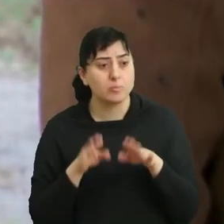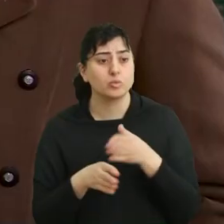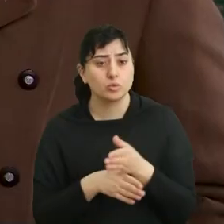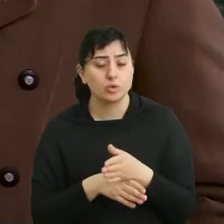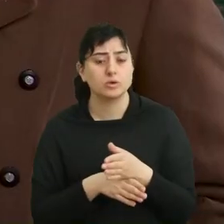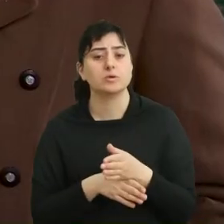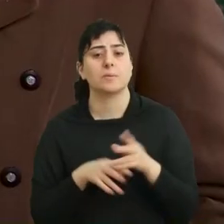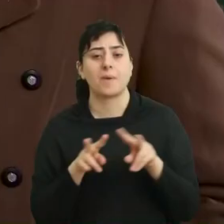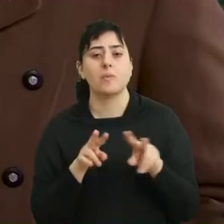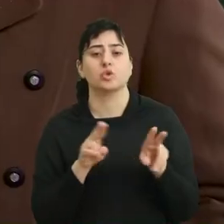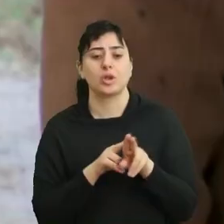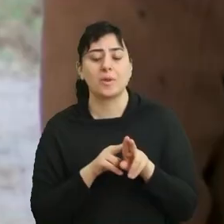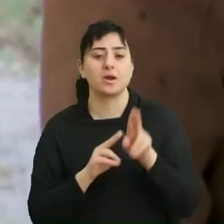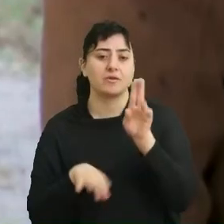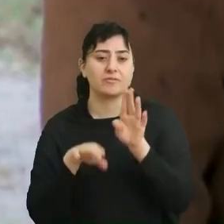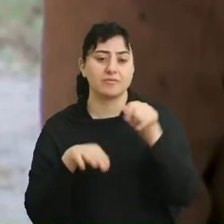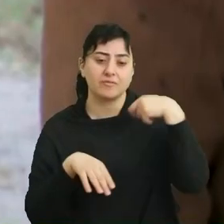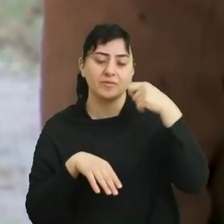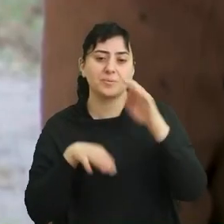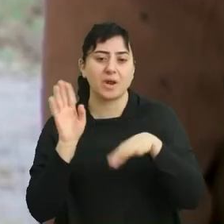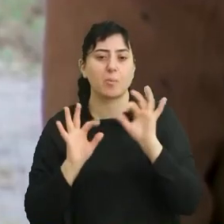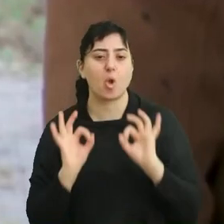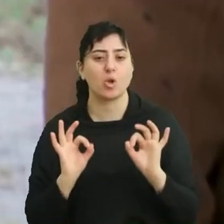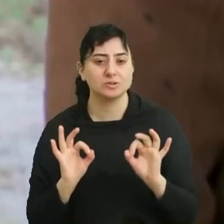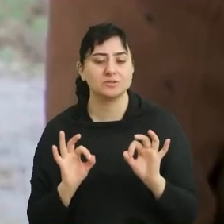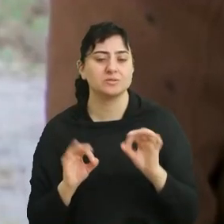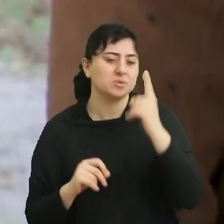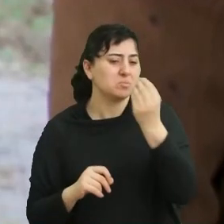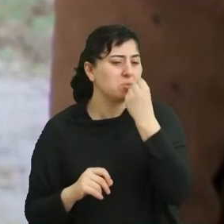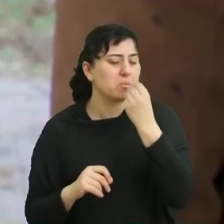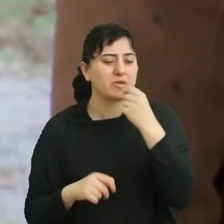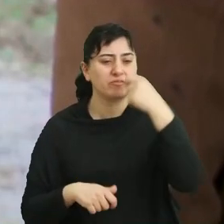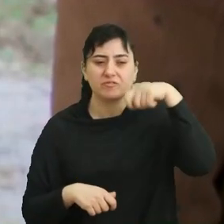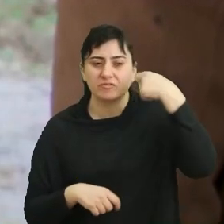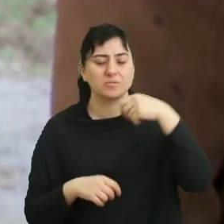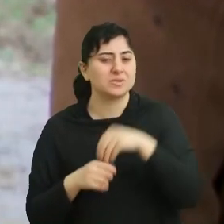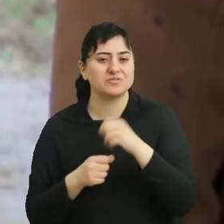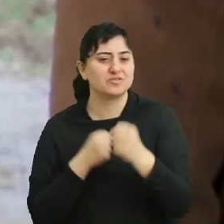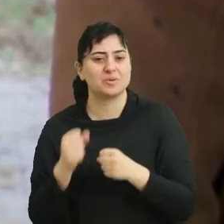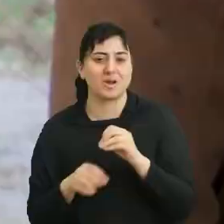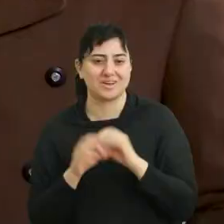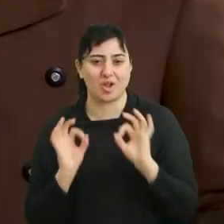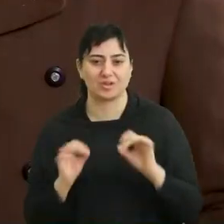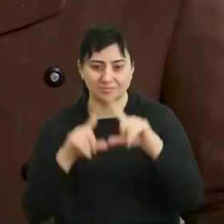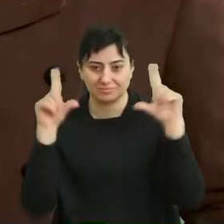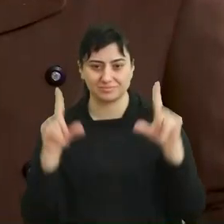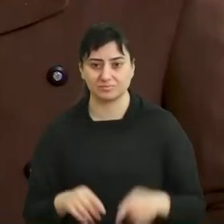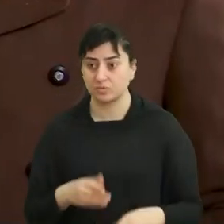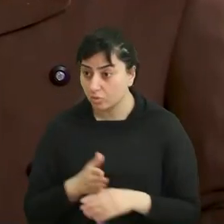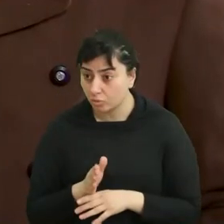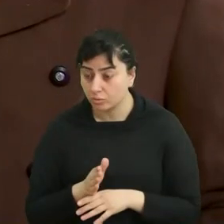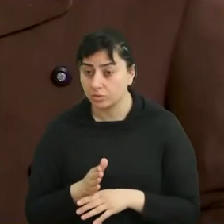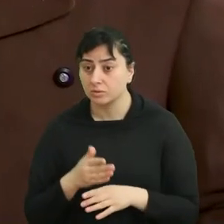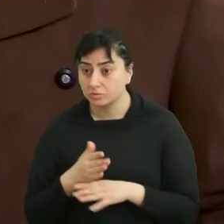mama reklamı. Mahmut Kemal reklam filminde oynayacakmış. Bir mama firmasının reklam yüzü olacakmış kendisi. Hadi